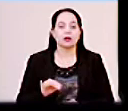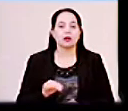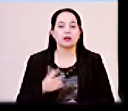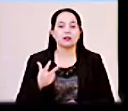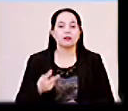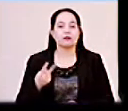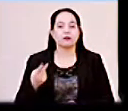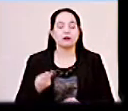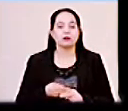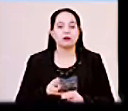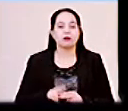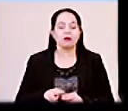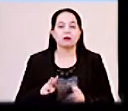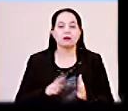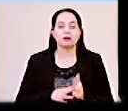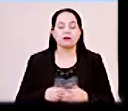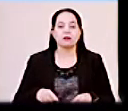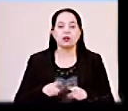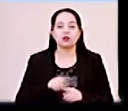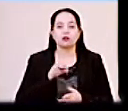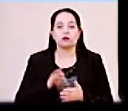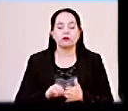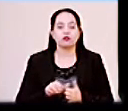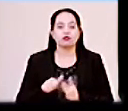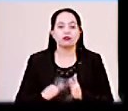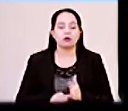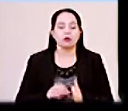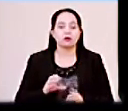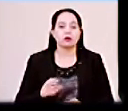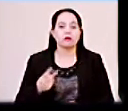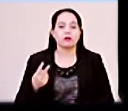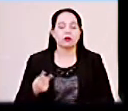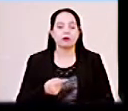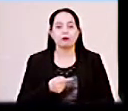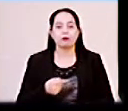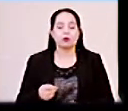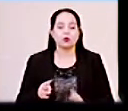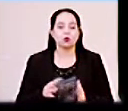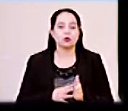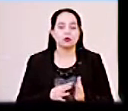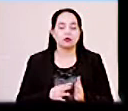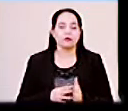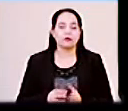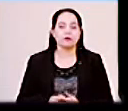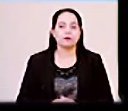в квадрате – это 9. Значит, ответ 16c квадрат минус